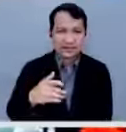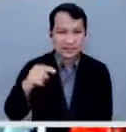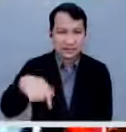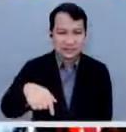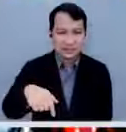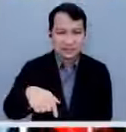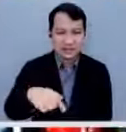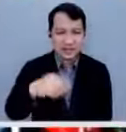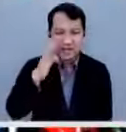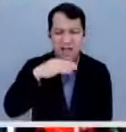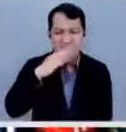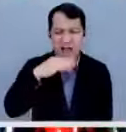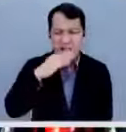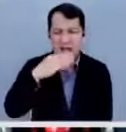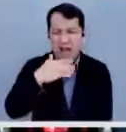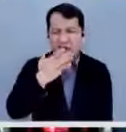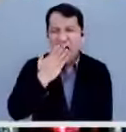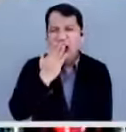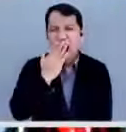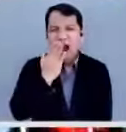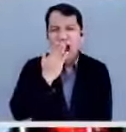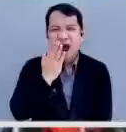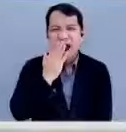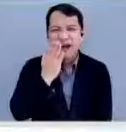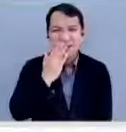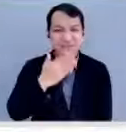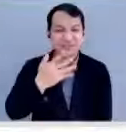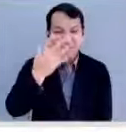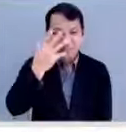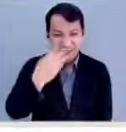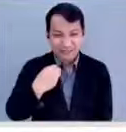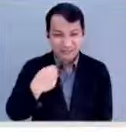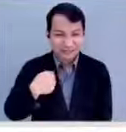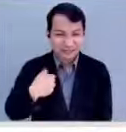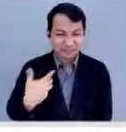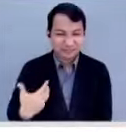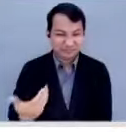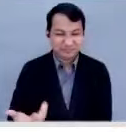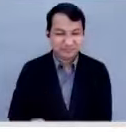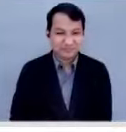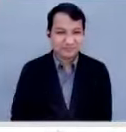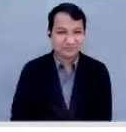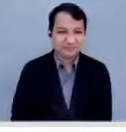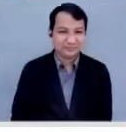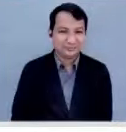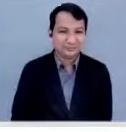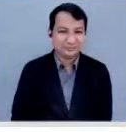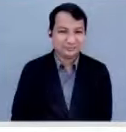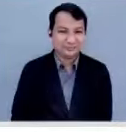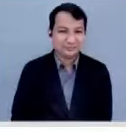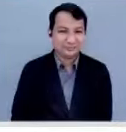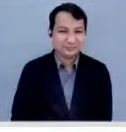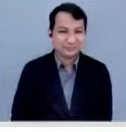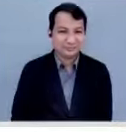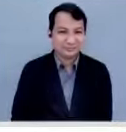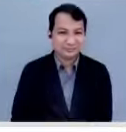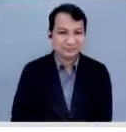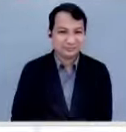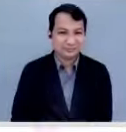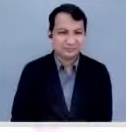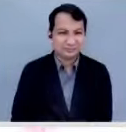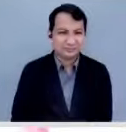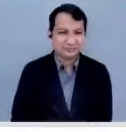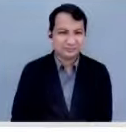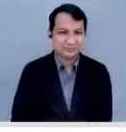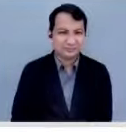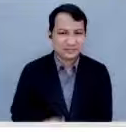Inaantok! Ang mga field reporter. Ganun ko sa papanggahan ng daba. Itong isang tumpok